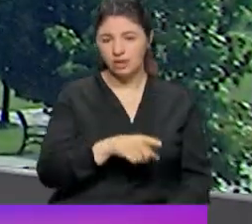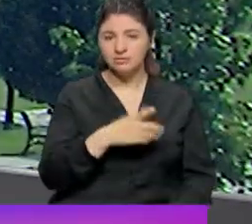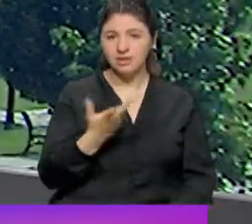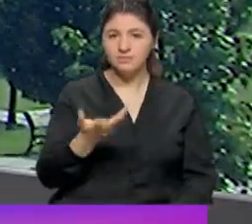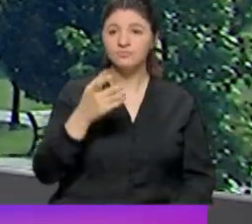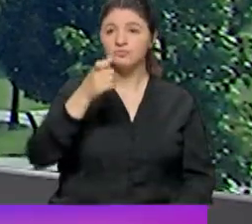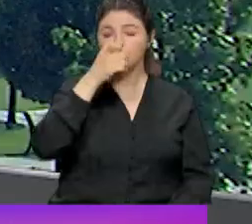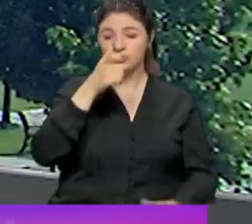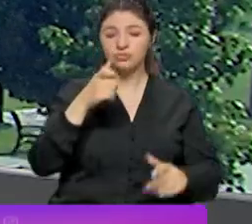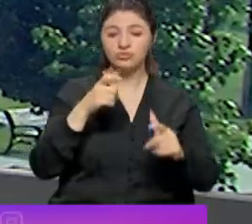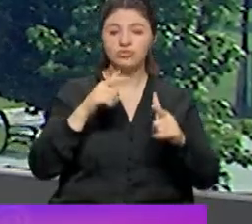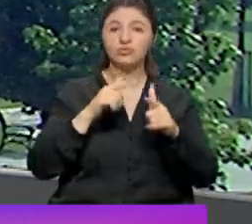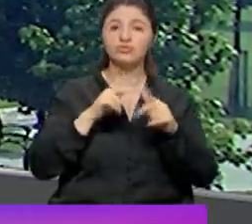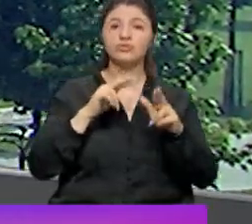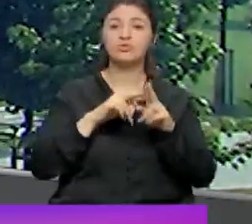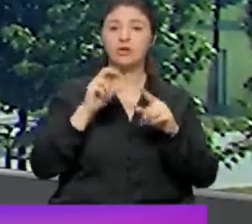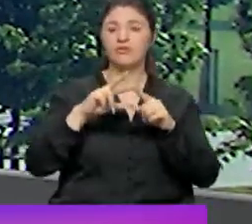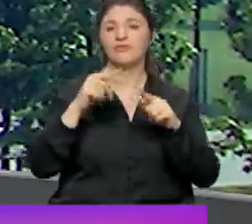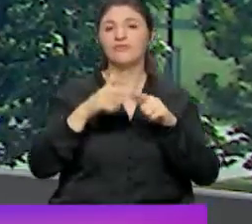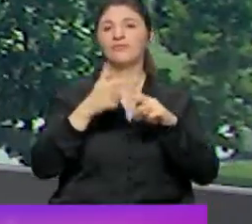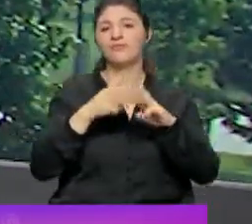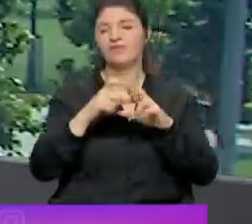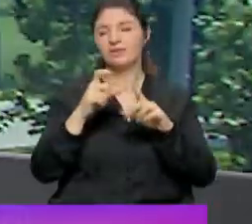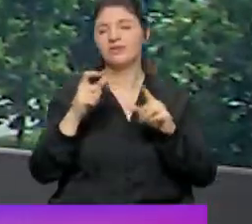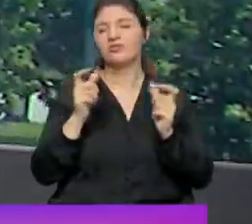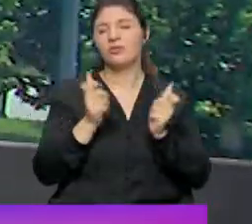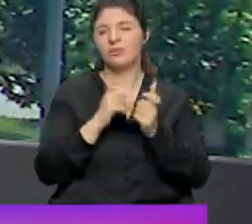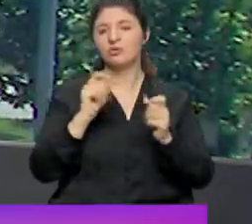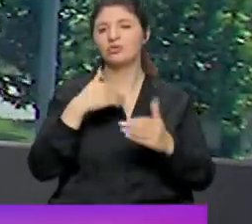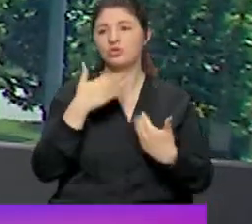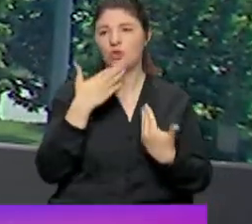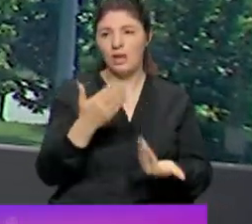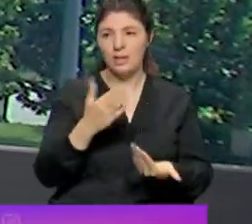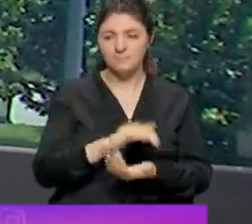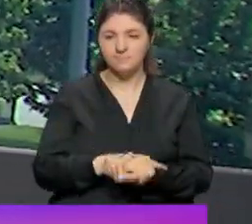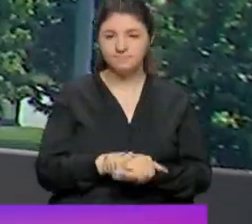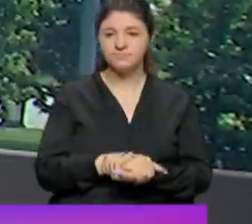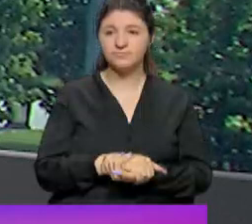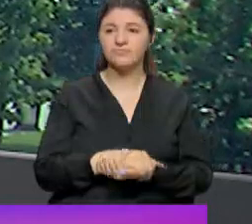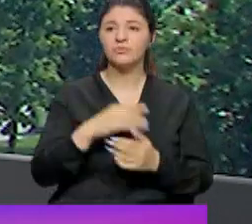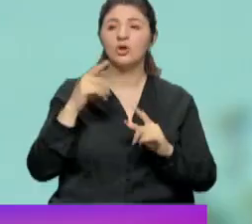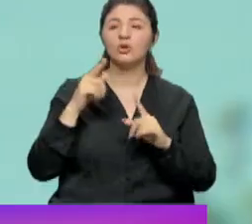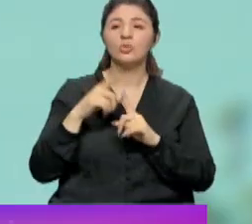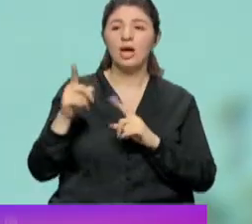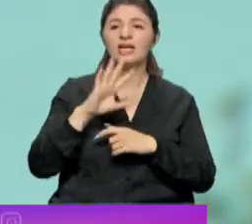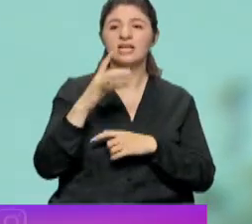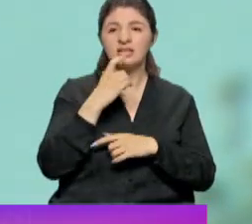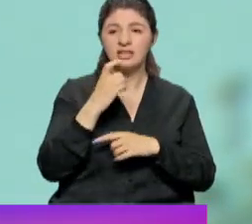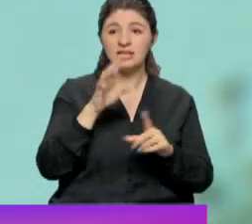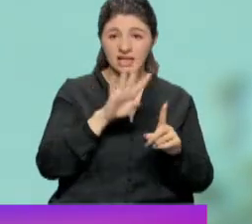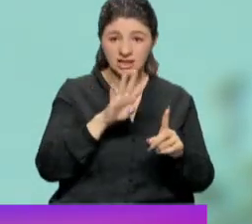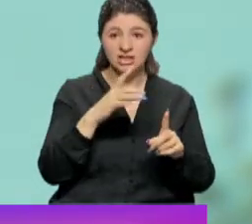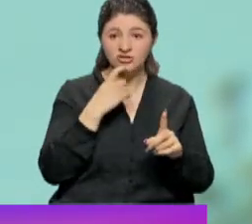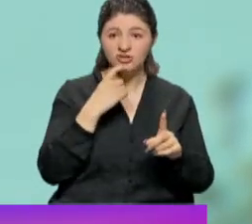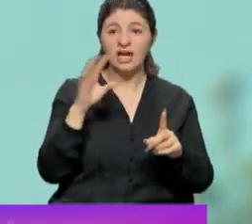Antalya'da türkonfed toplantısı yapılıyormuş onu da ifade edelim bu Tuluhan Tekelioğlu 40'ında 40